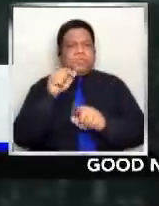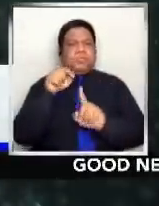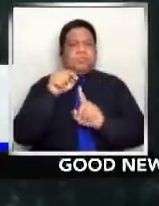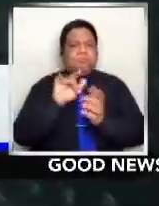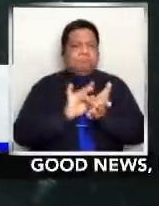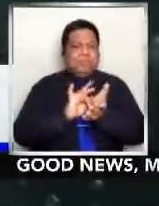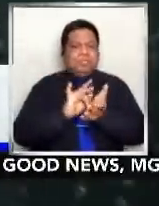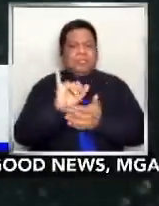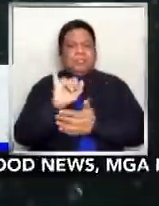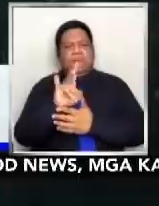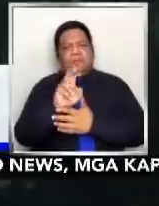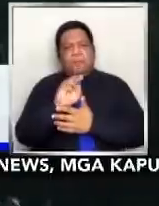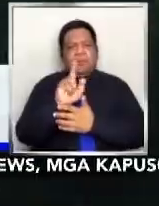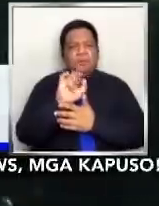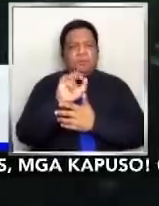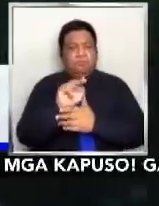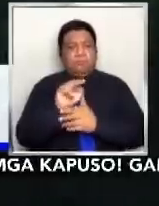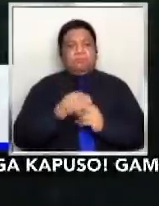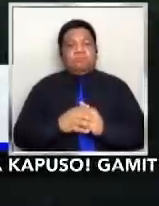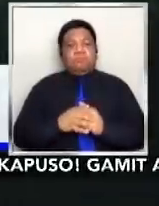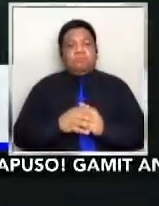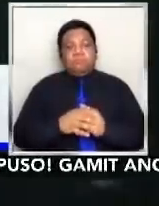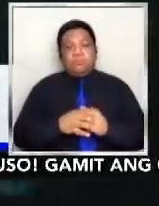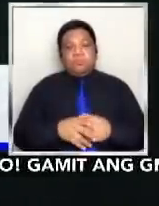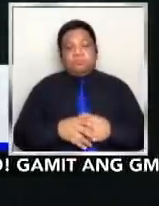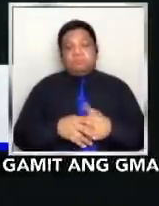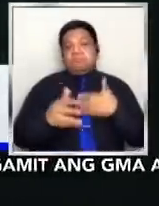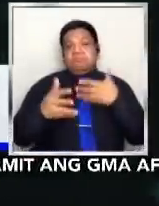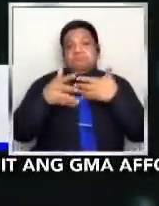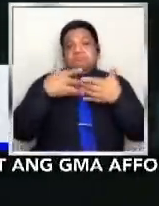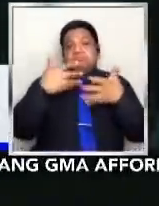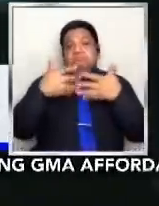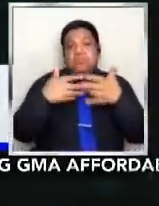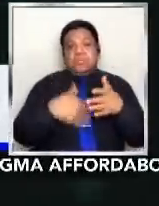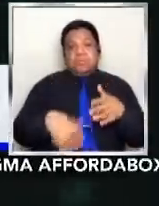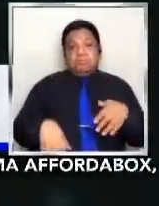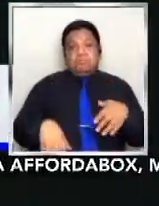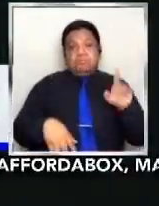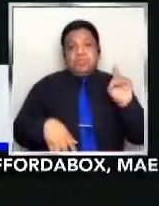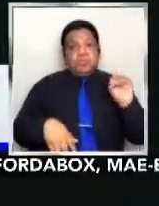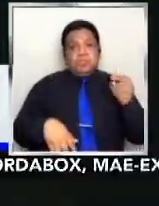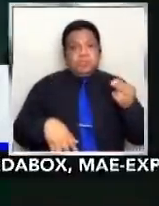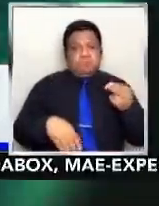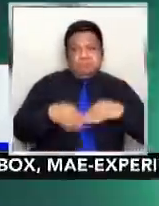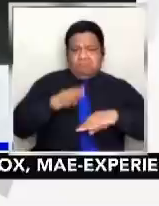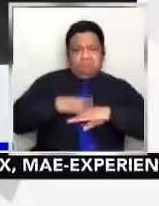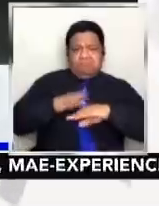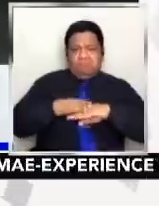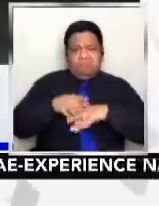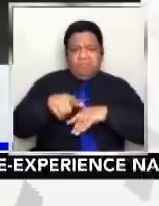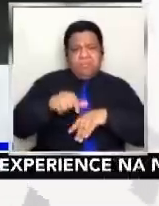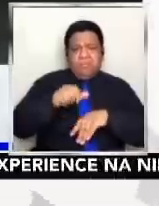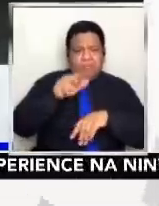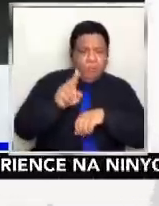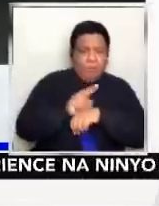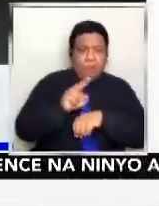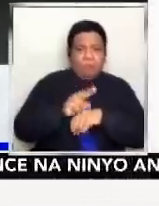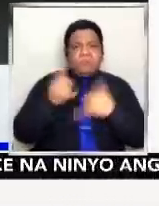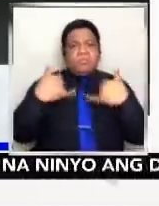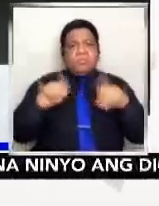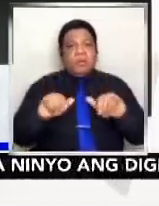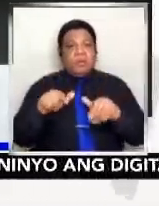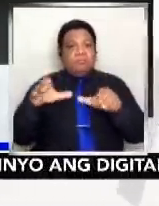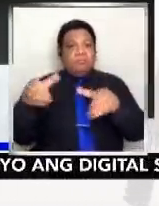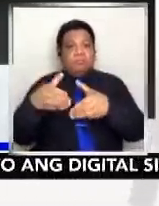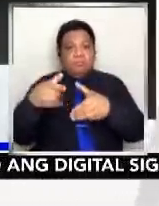Sa kabila ng pagtutol ng Department of Health, isinusulong pa rin ng concerned doctors and citizens of the Philippines ang paggamit ng human